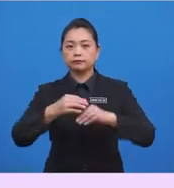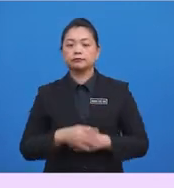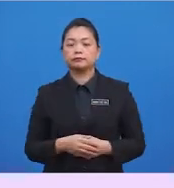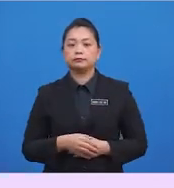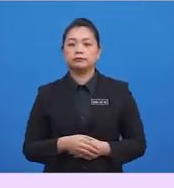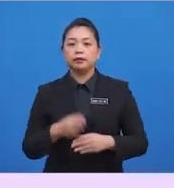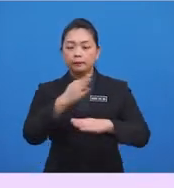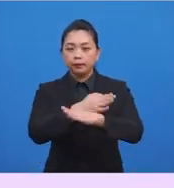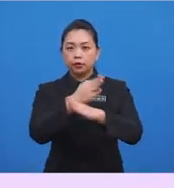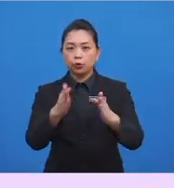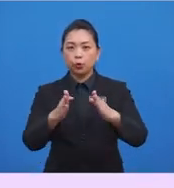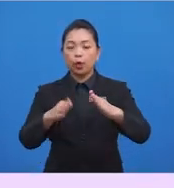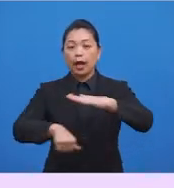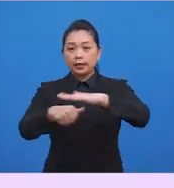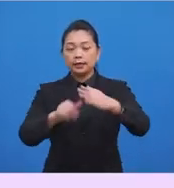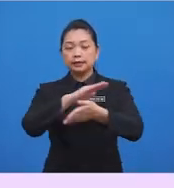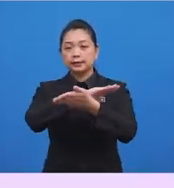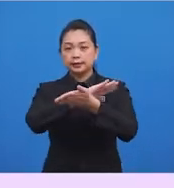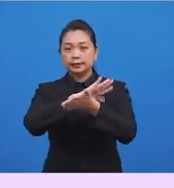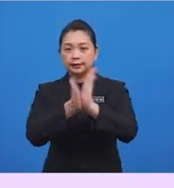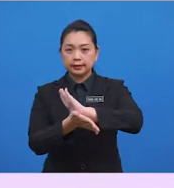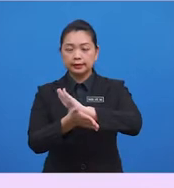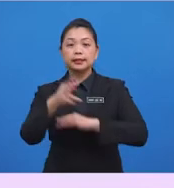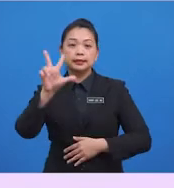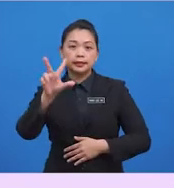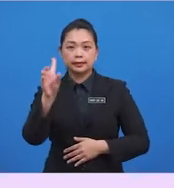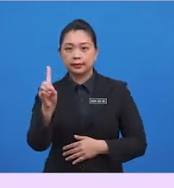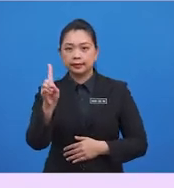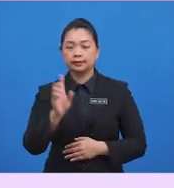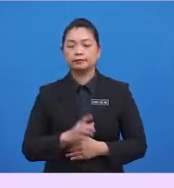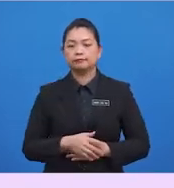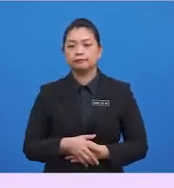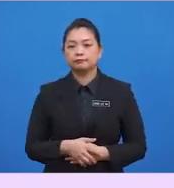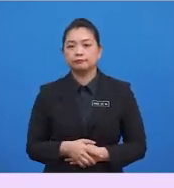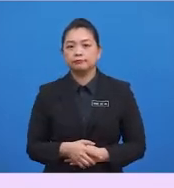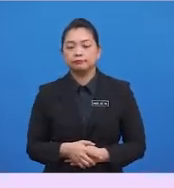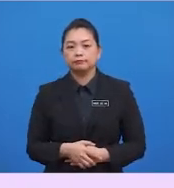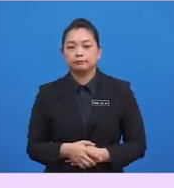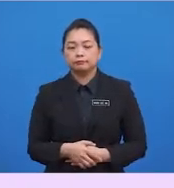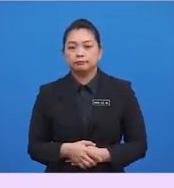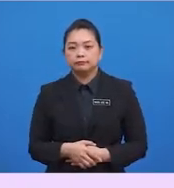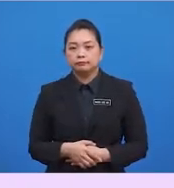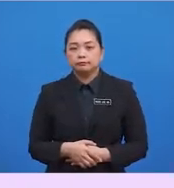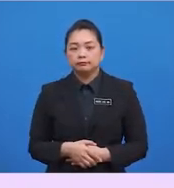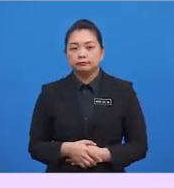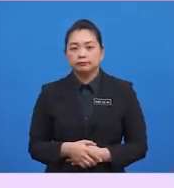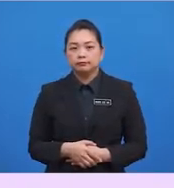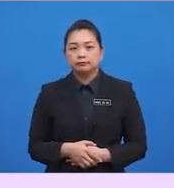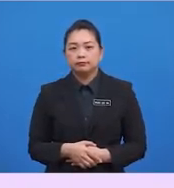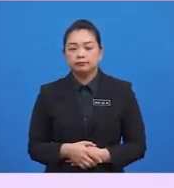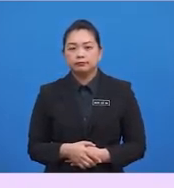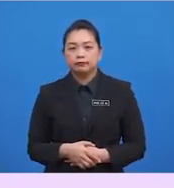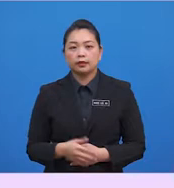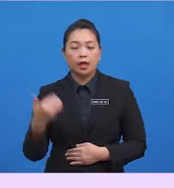rata bentuk asas menjadi 3 dimensi. Bagi paparan yang ditunjukkan